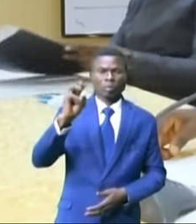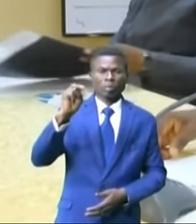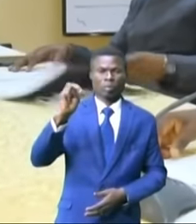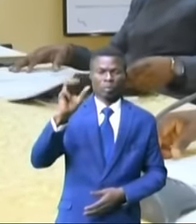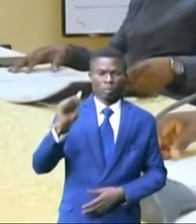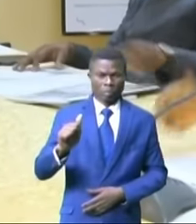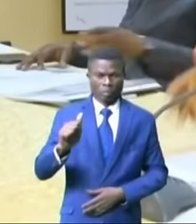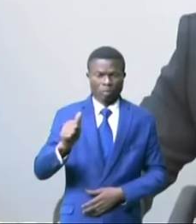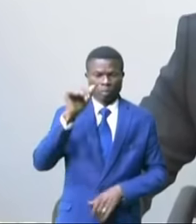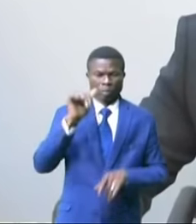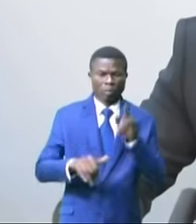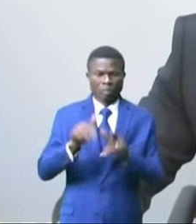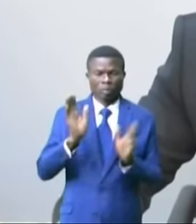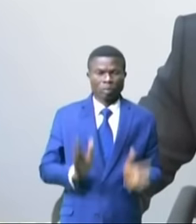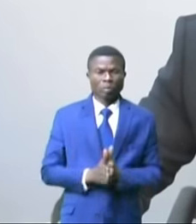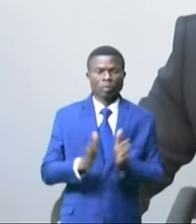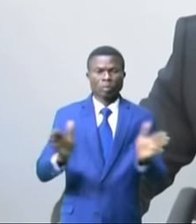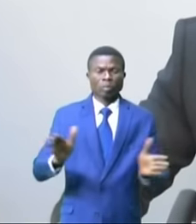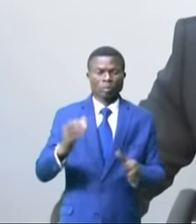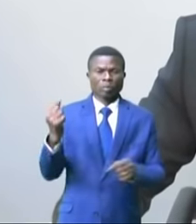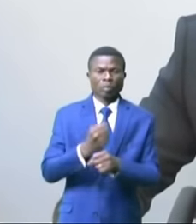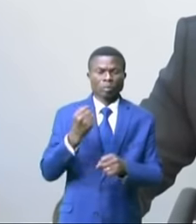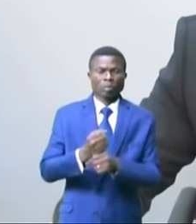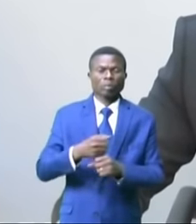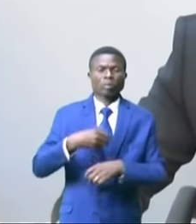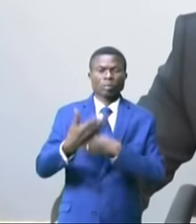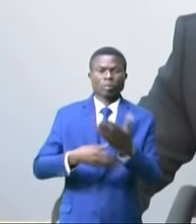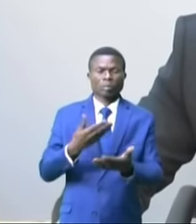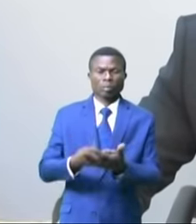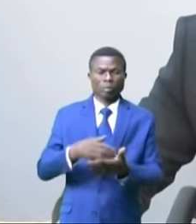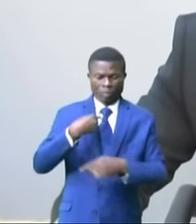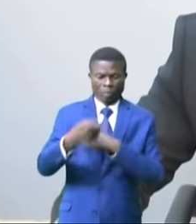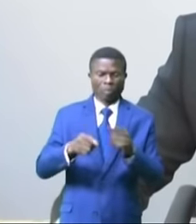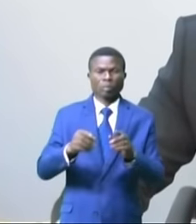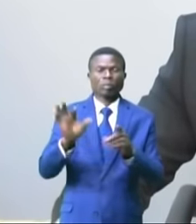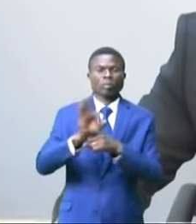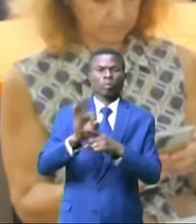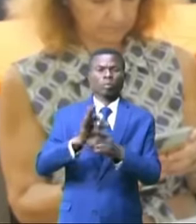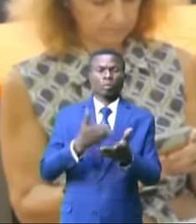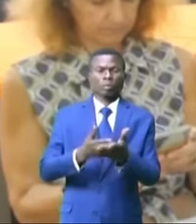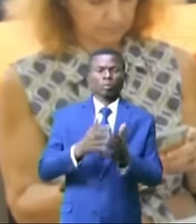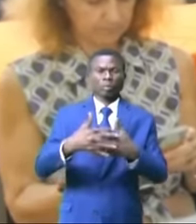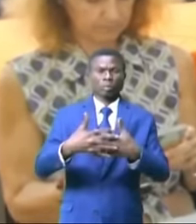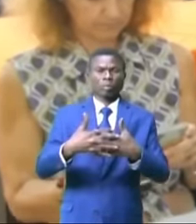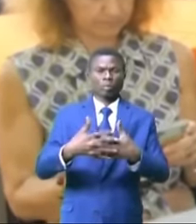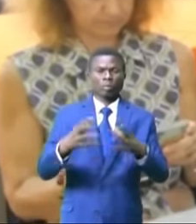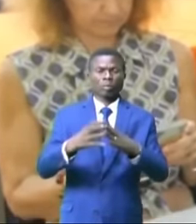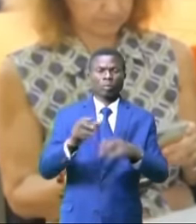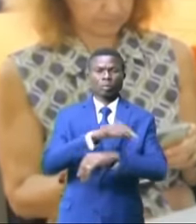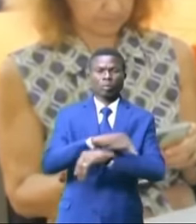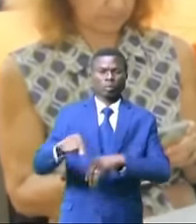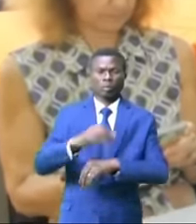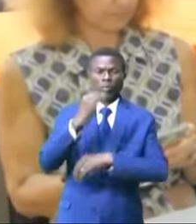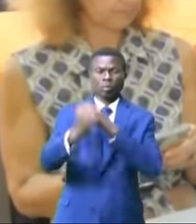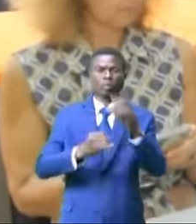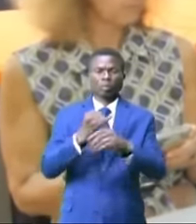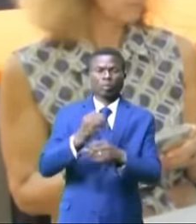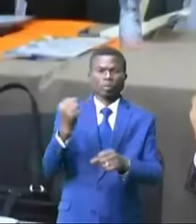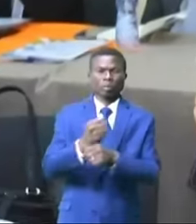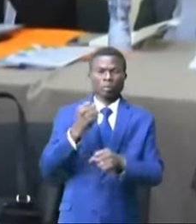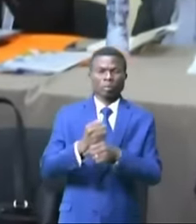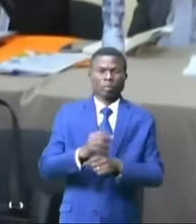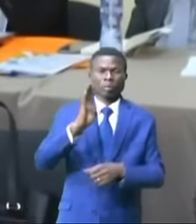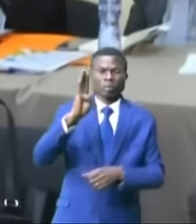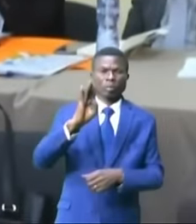Mugangu, secrétaire générale à l'emploi et au travail, qui a ouvert cet atelier en partenariat avec le Bureau international du travail